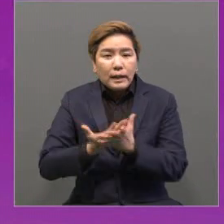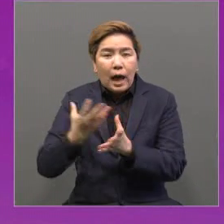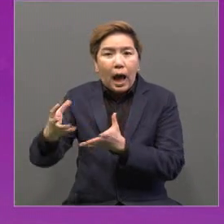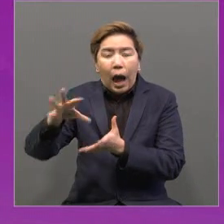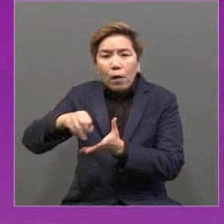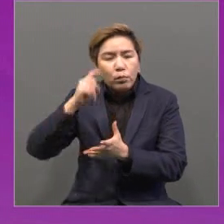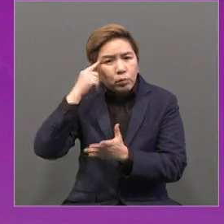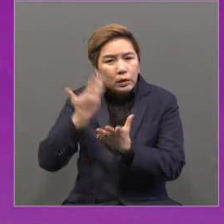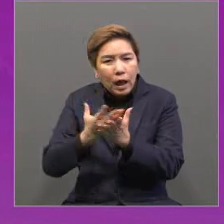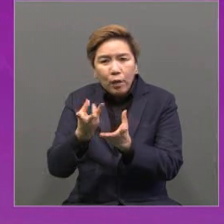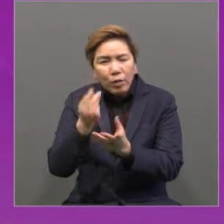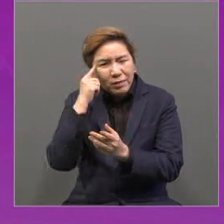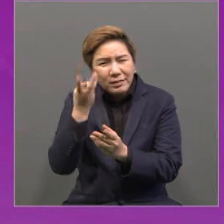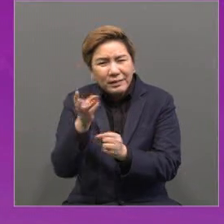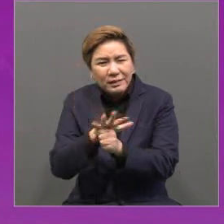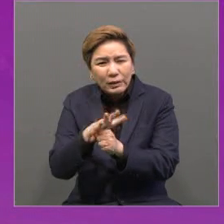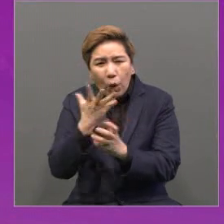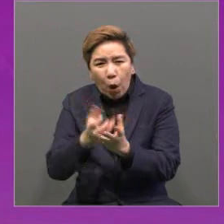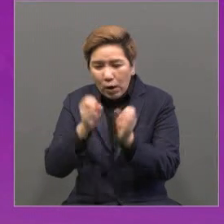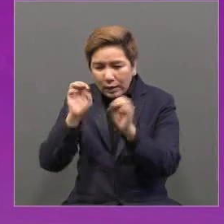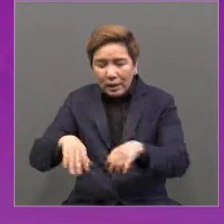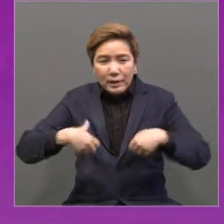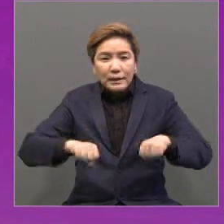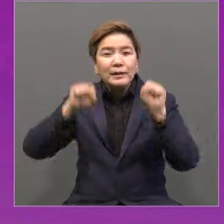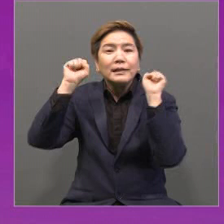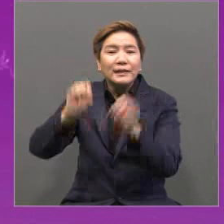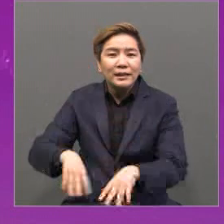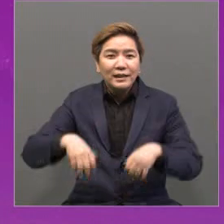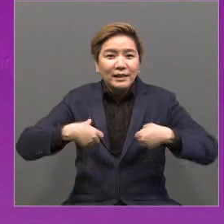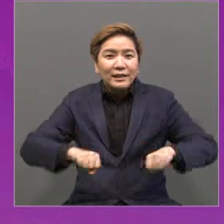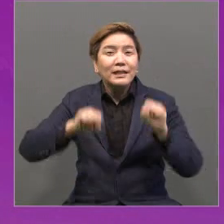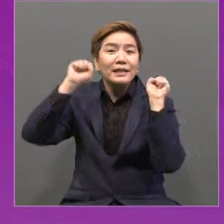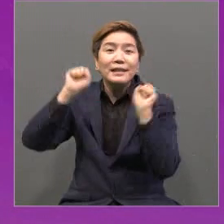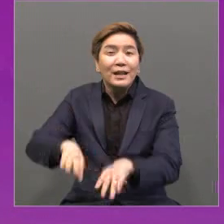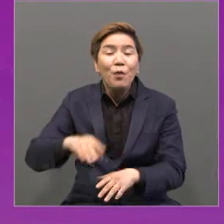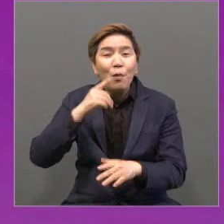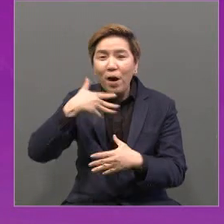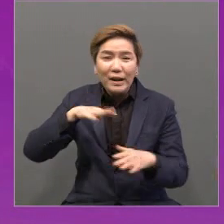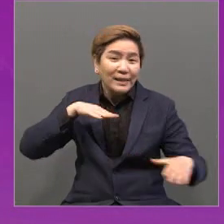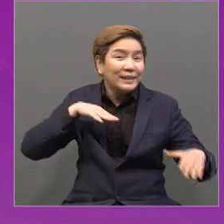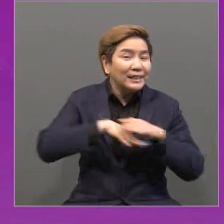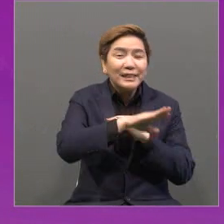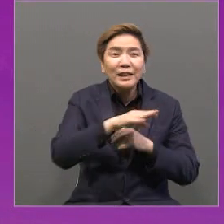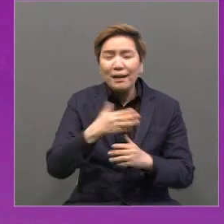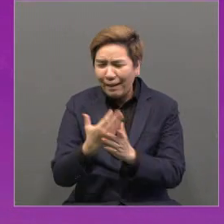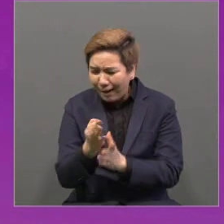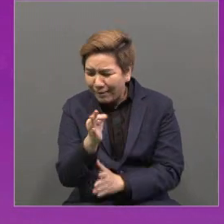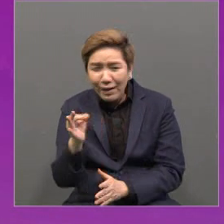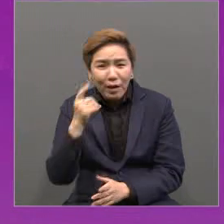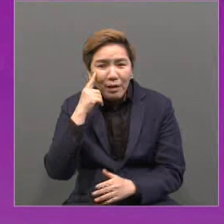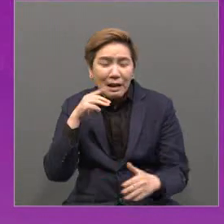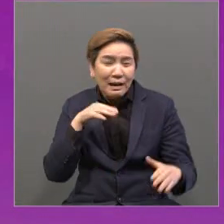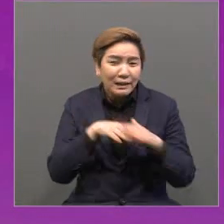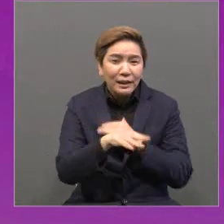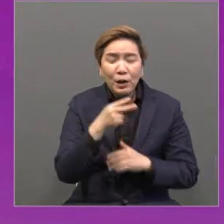เนี่ยได้ไปเท่าไหร่ก็ไม่รู้แต่ไม่น่าจะเยอะเท่ามอเตอร์ไซค์ 1คันนะเพื่อที่จะทิ้งมอเตอร์ไซค์แล้วรีบหนีไปฮะเออประหลาด